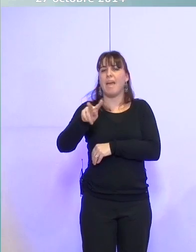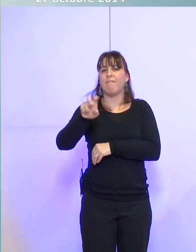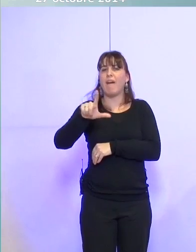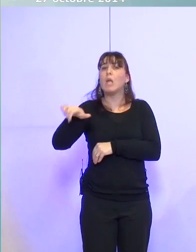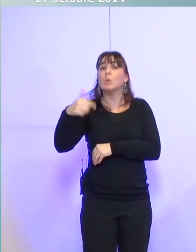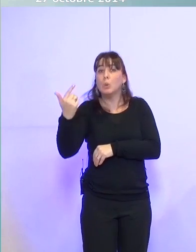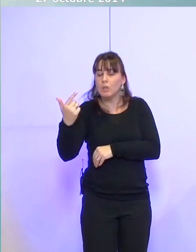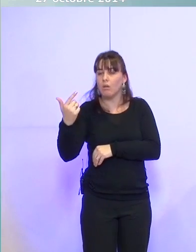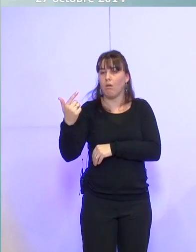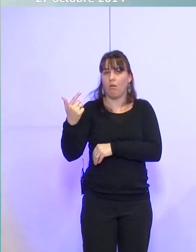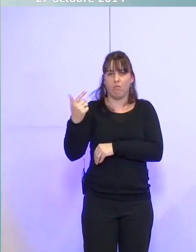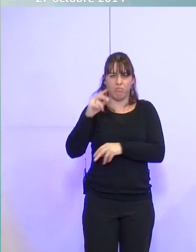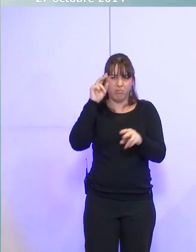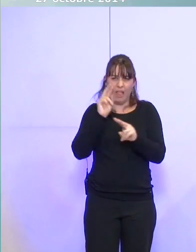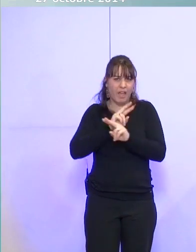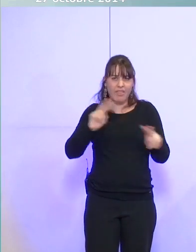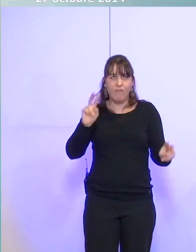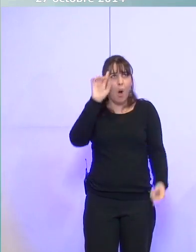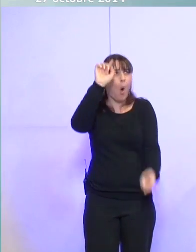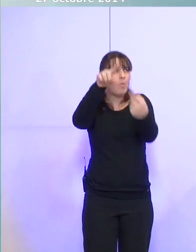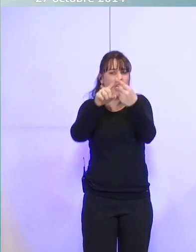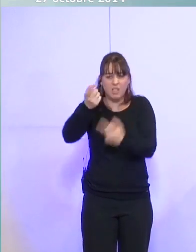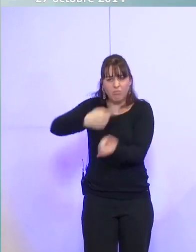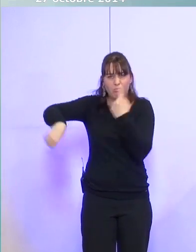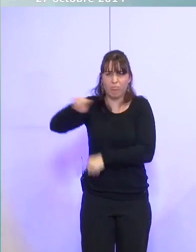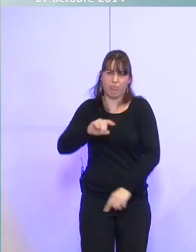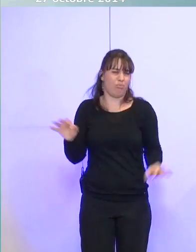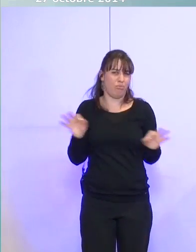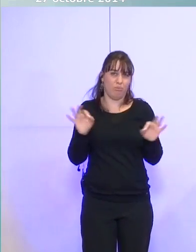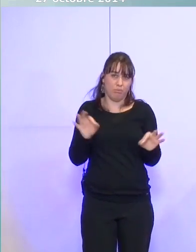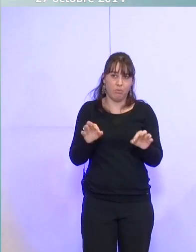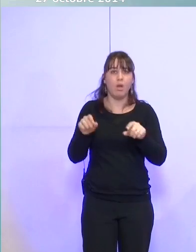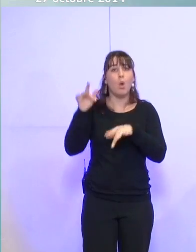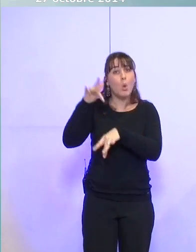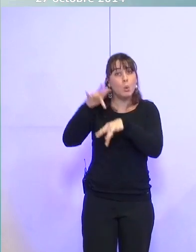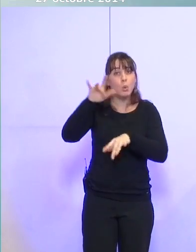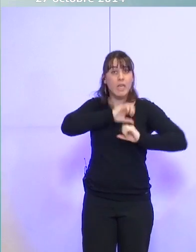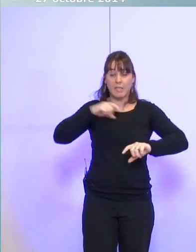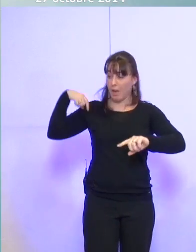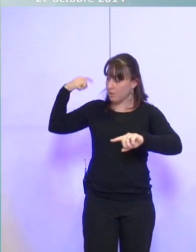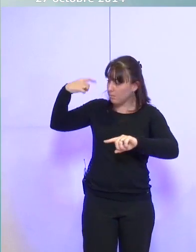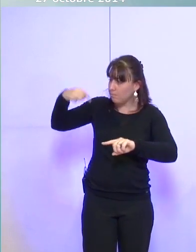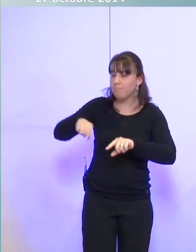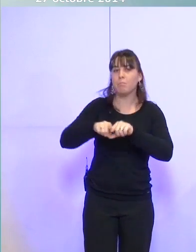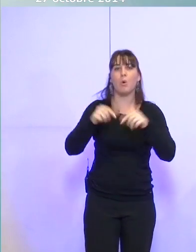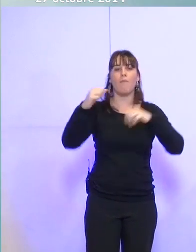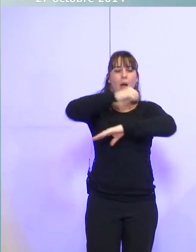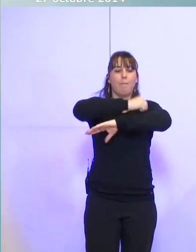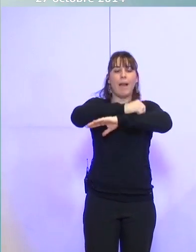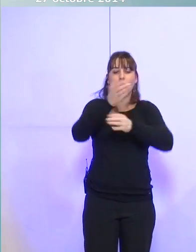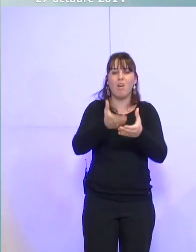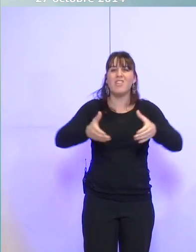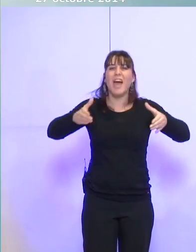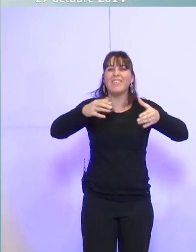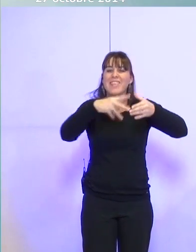intérêt pour les Grenoblois en général. Elles ne tiennent même pas compte des expériences passées, les jardinières étant transformées en